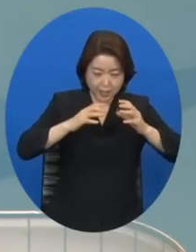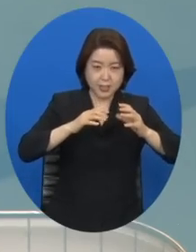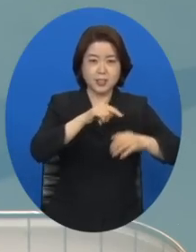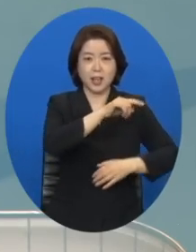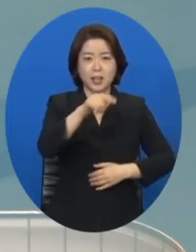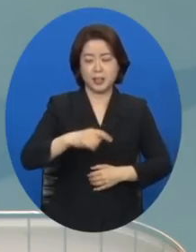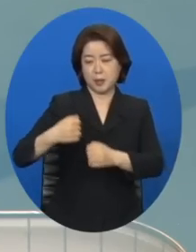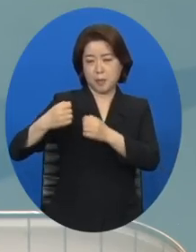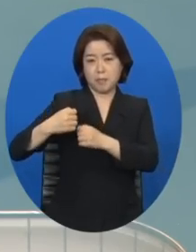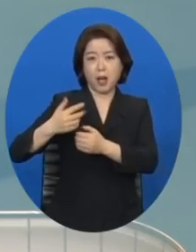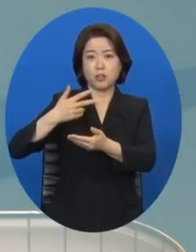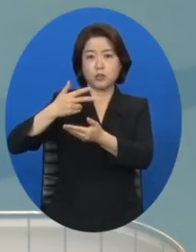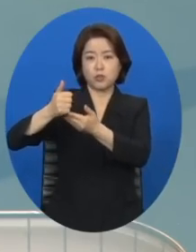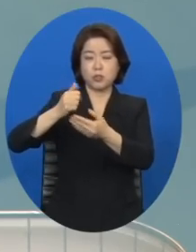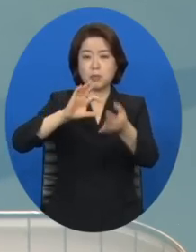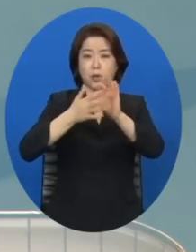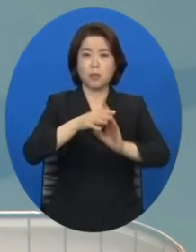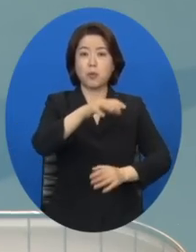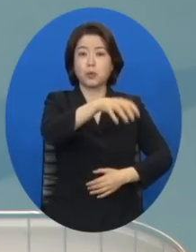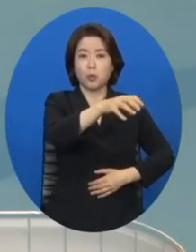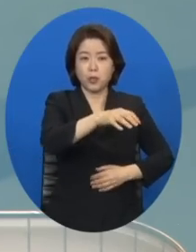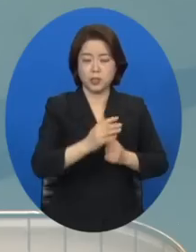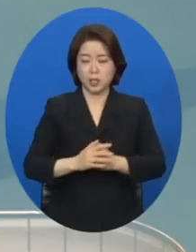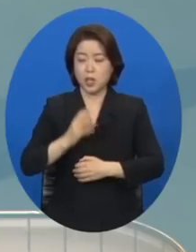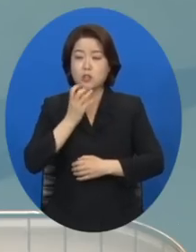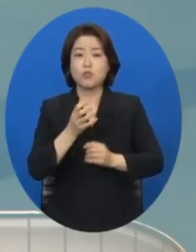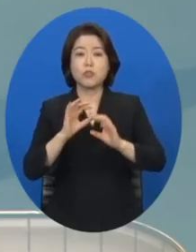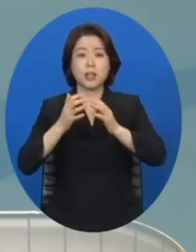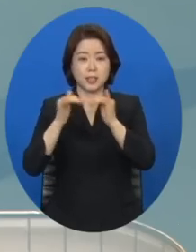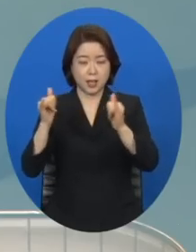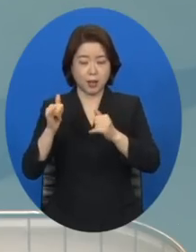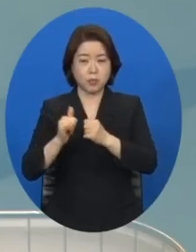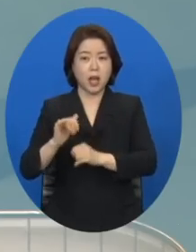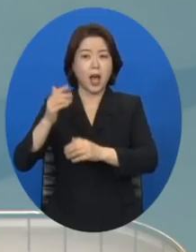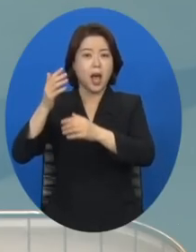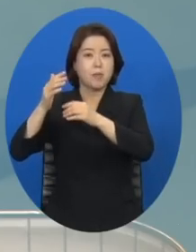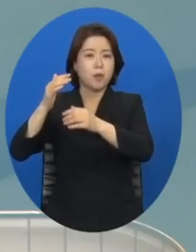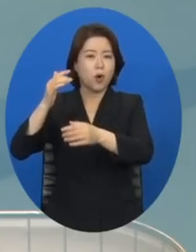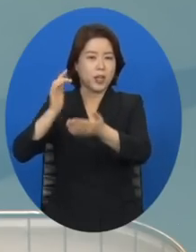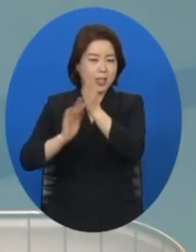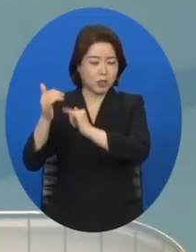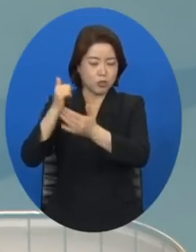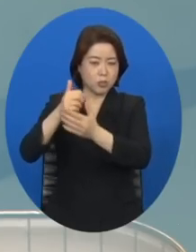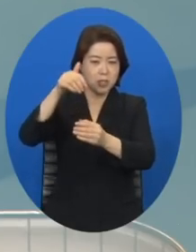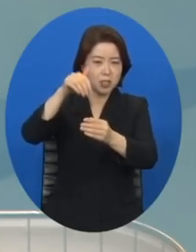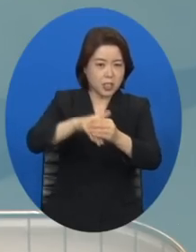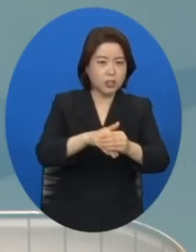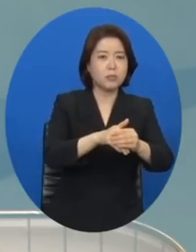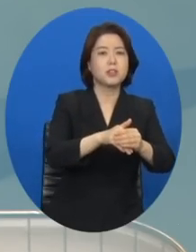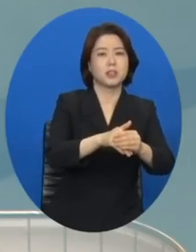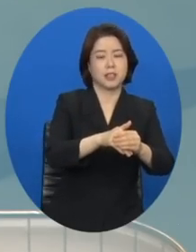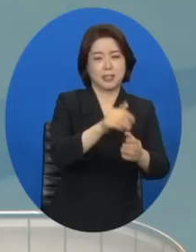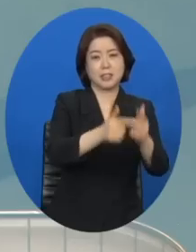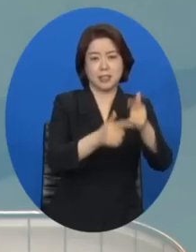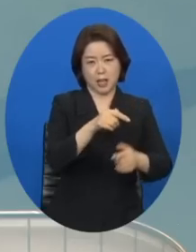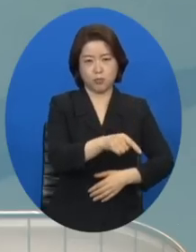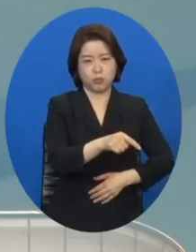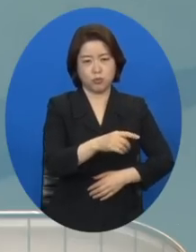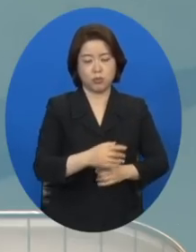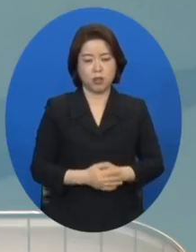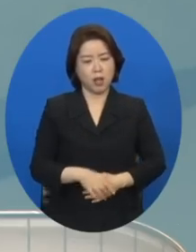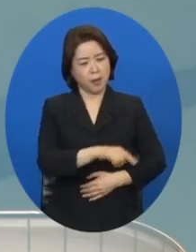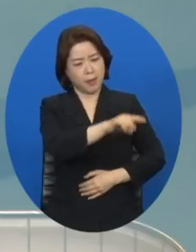포도원이고 유다 백성은 주님께서 심으신 포도나무다 주님께서는 그들이 선한 일 하기를 기대하셨는데 보이는 것은